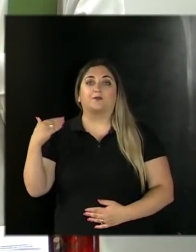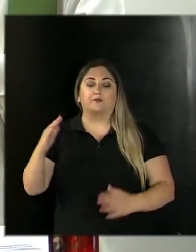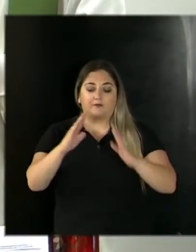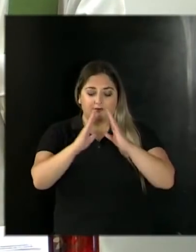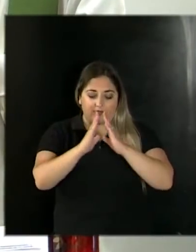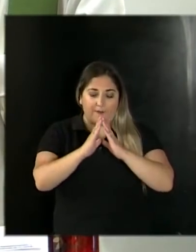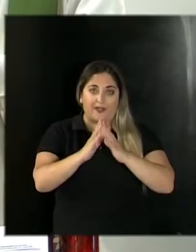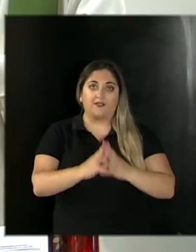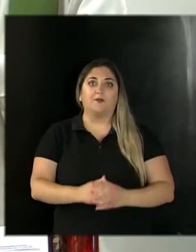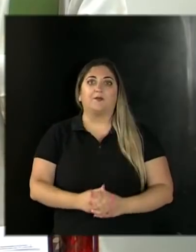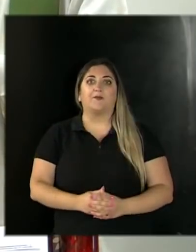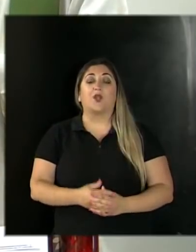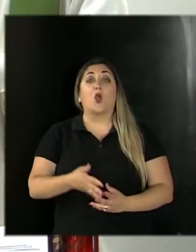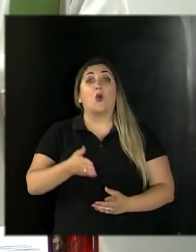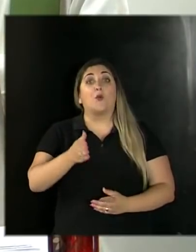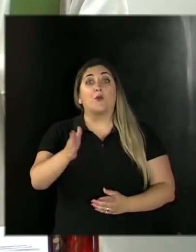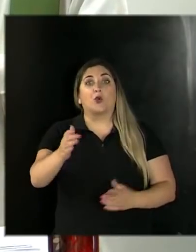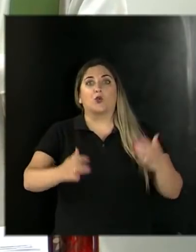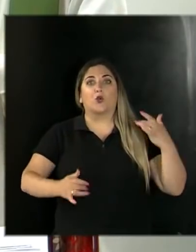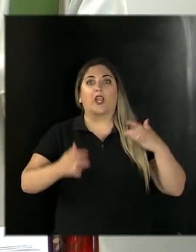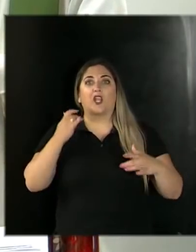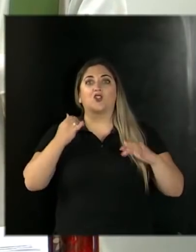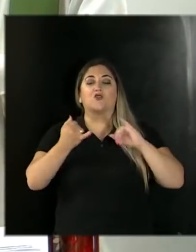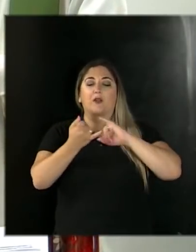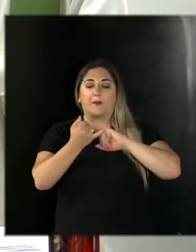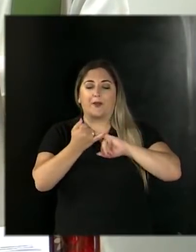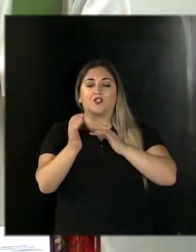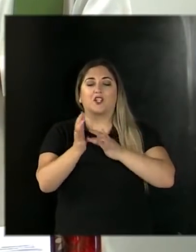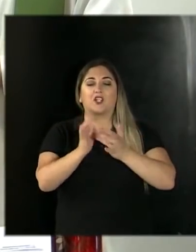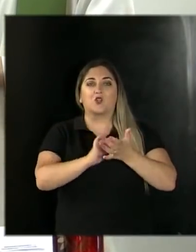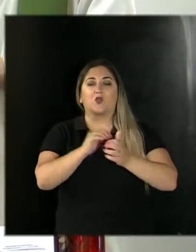Santu. Morru fil-paċi ta' Kristu.